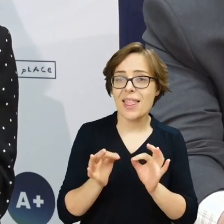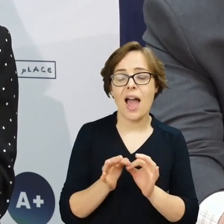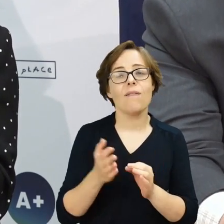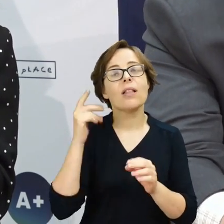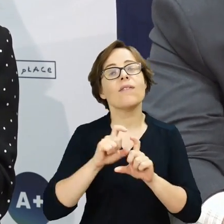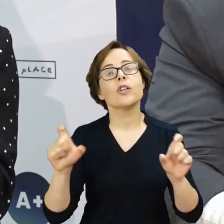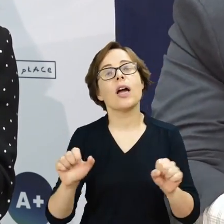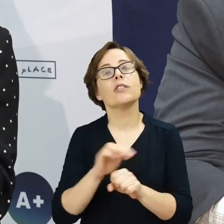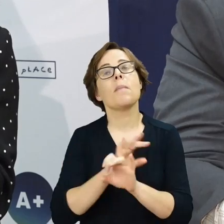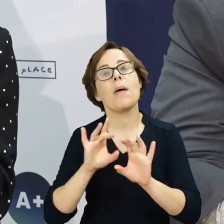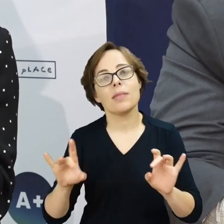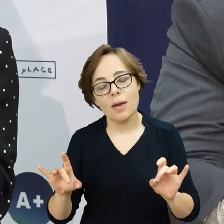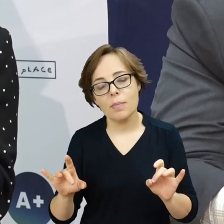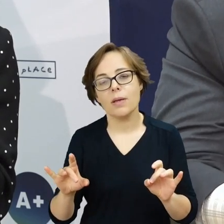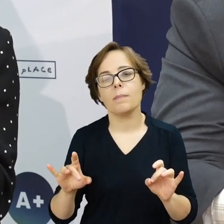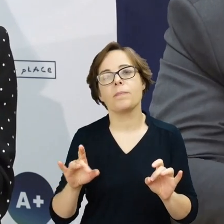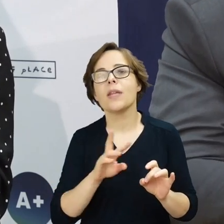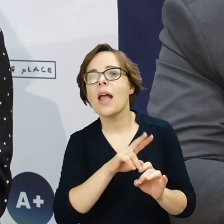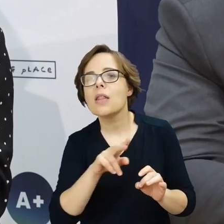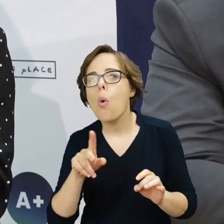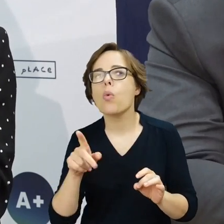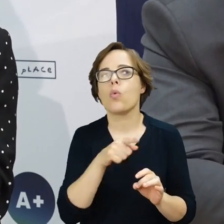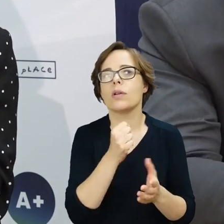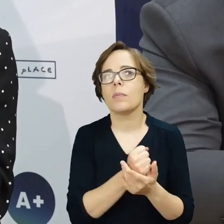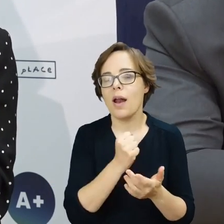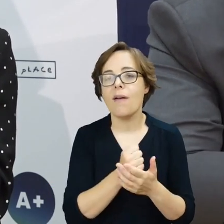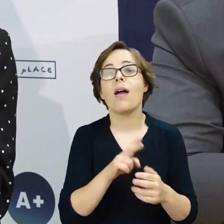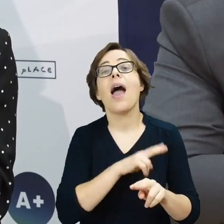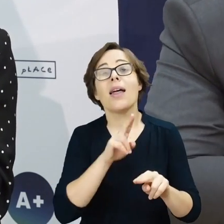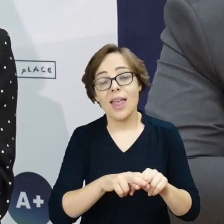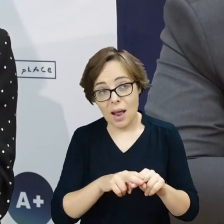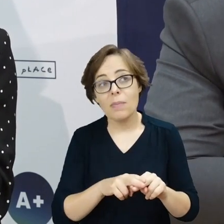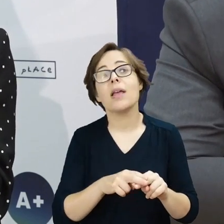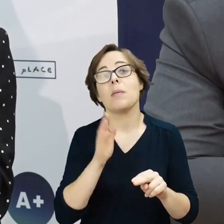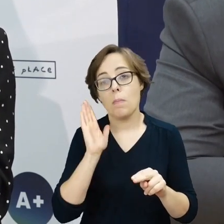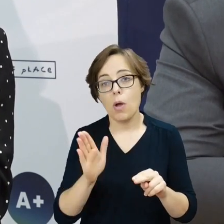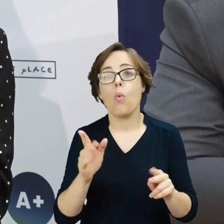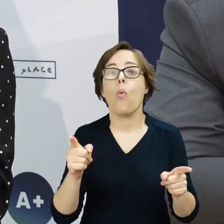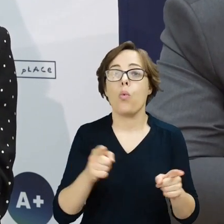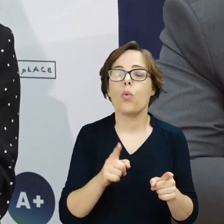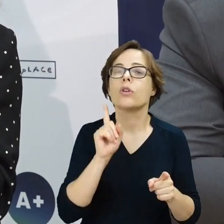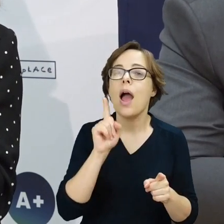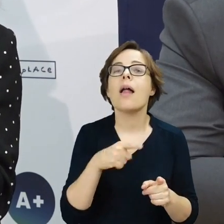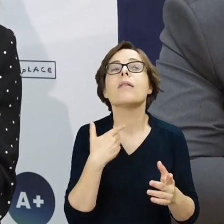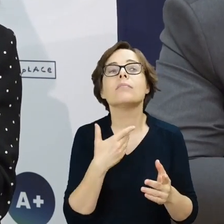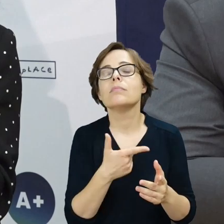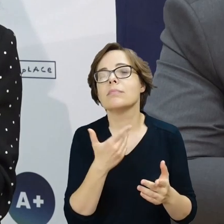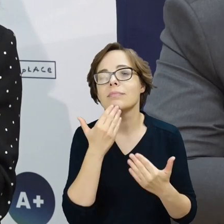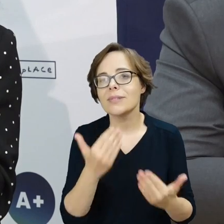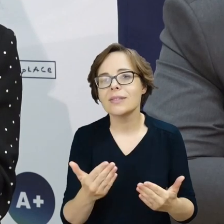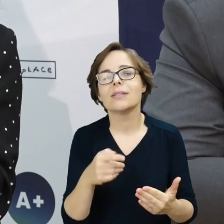się trochę skróciły, no to kosztem kierowania ich na posiedzenia niejawne, na które nie mamy wstępu, więc